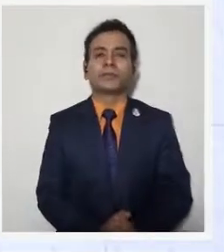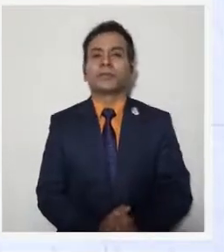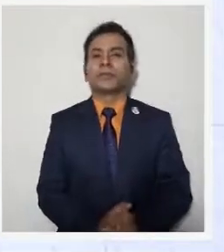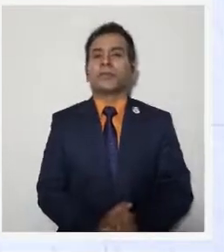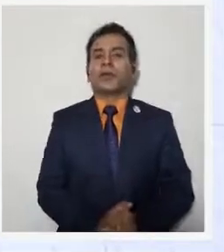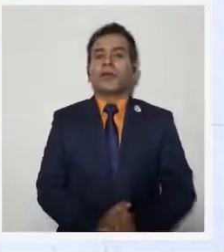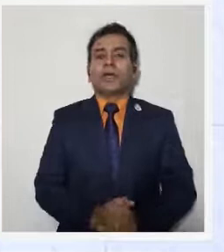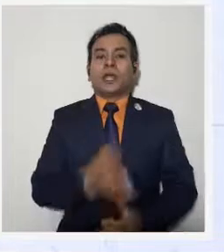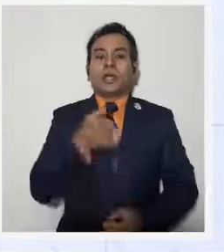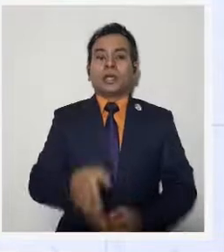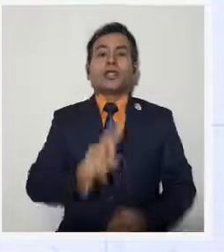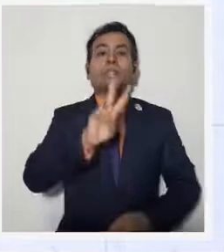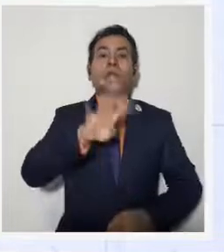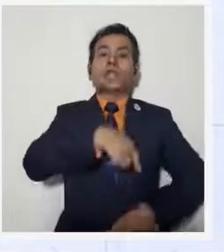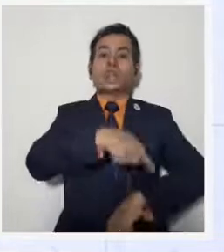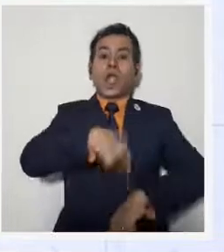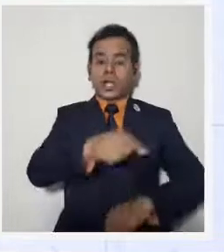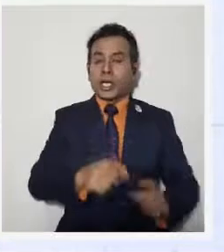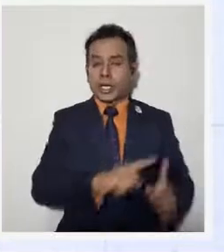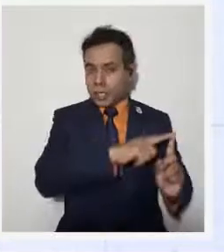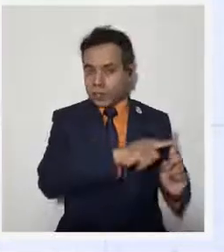দুঃখিত, 17ই রমজান।